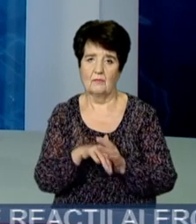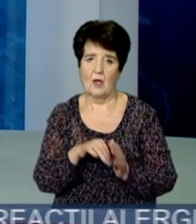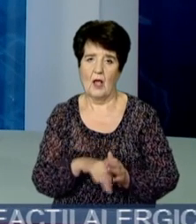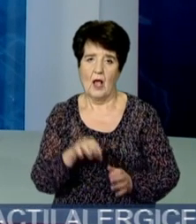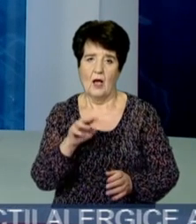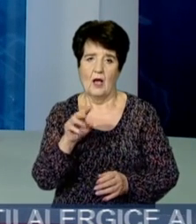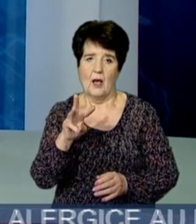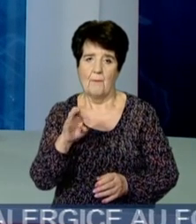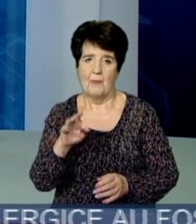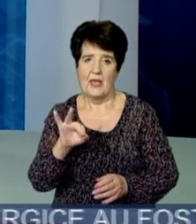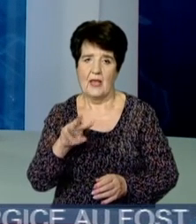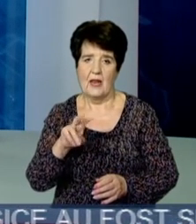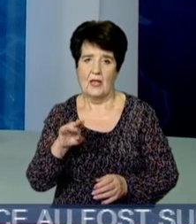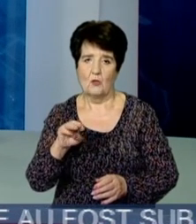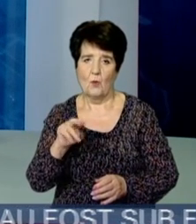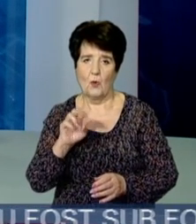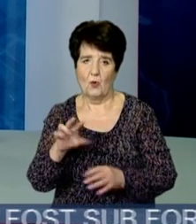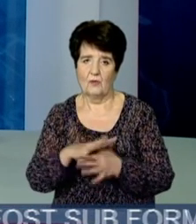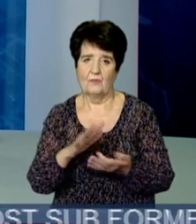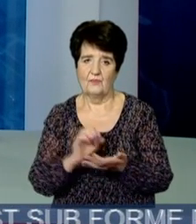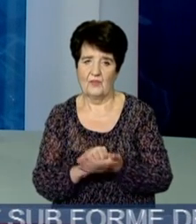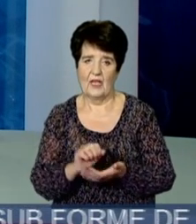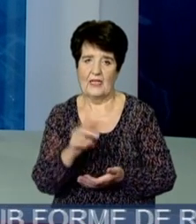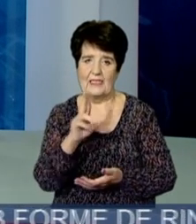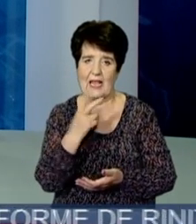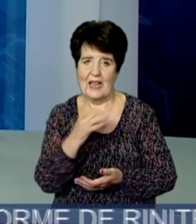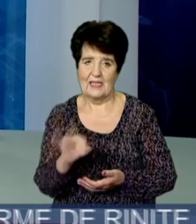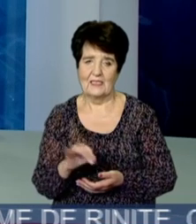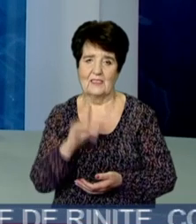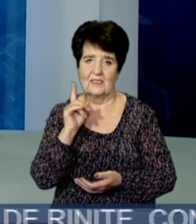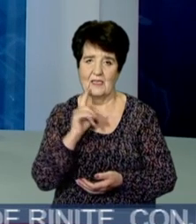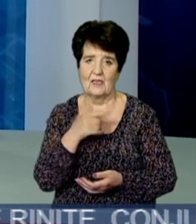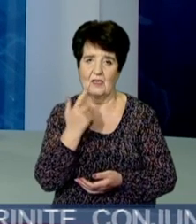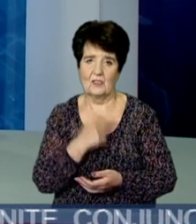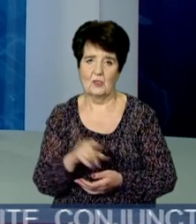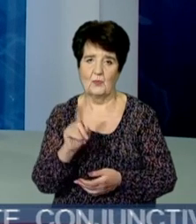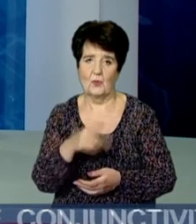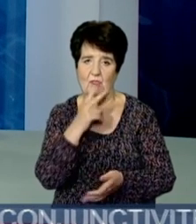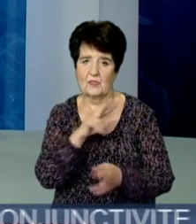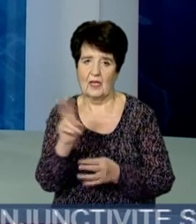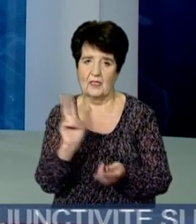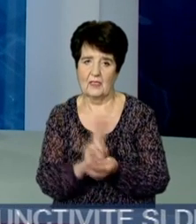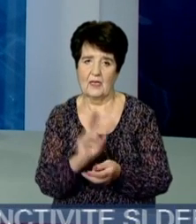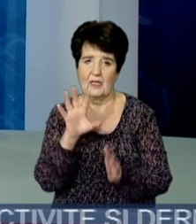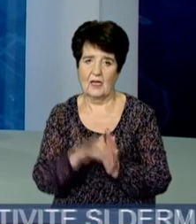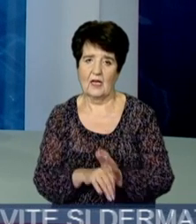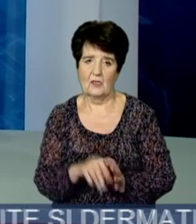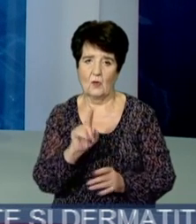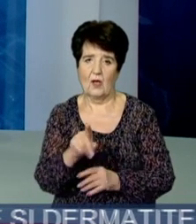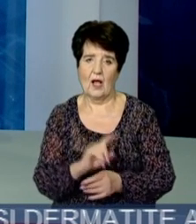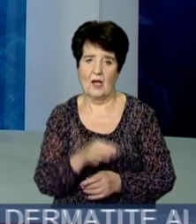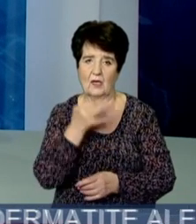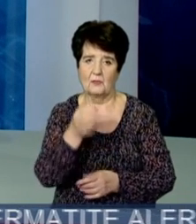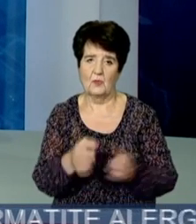Melitopol. Președintele Volodymyr Zelensky i-a întrunit duminică într-o ședință secretă pe șefii apărării și securității, în cadrul căreia a